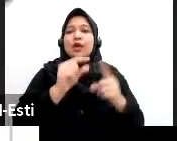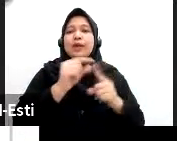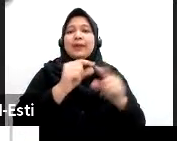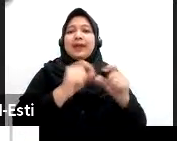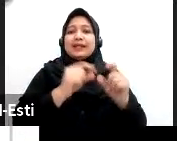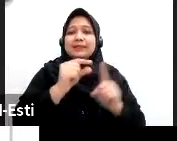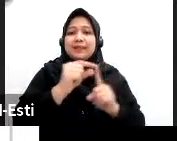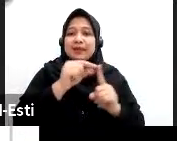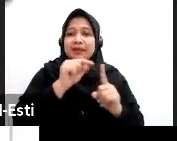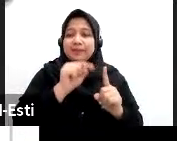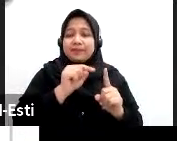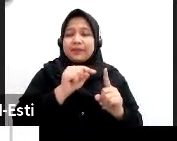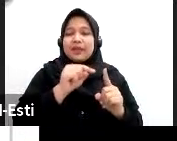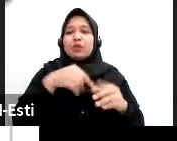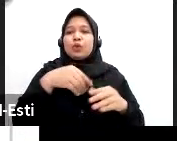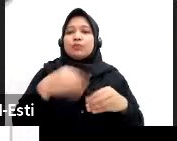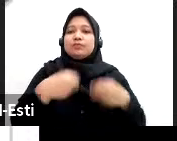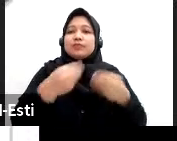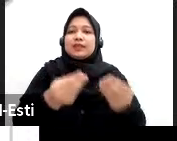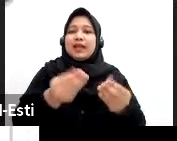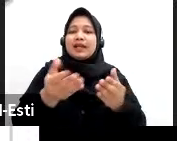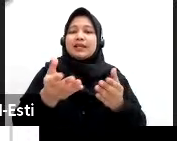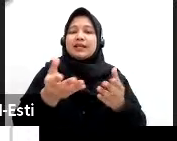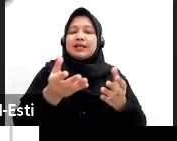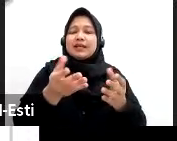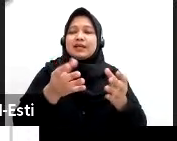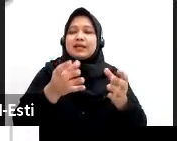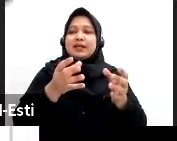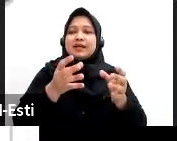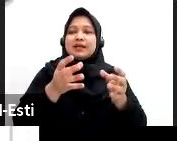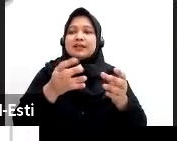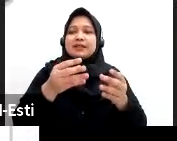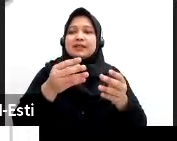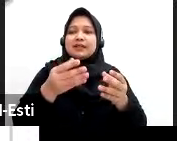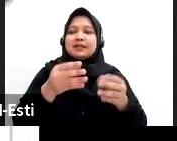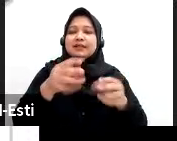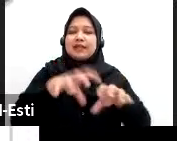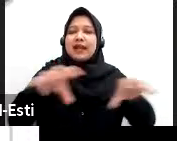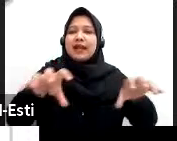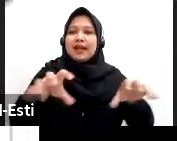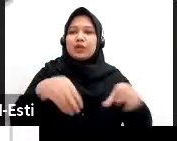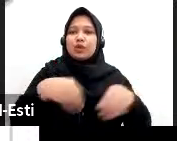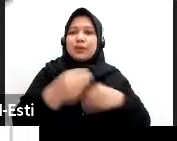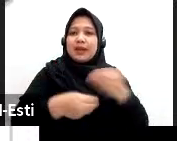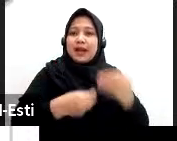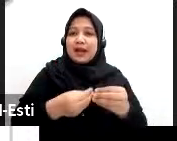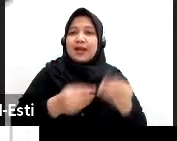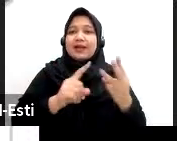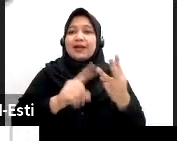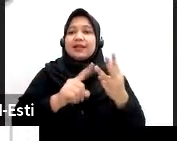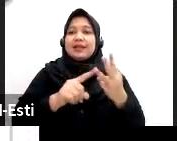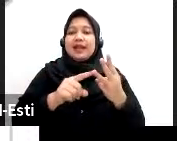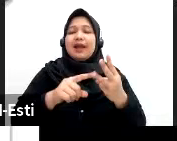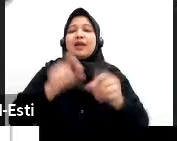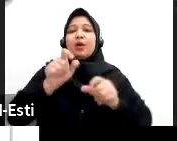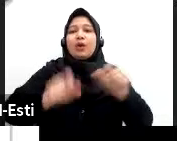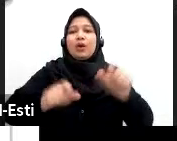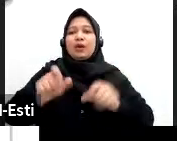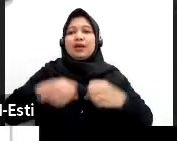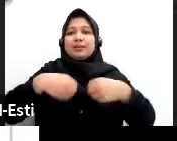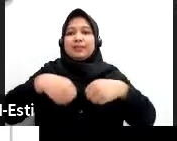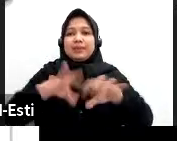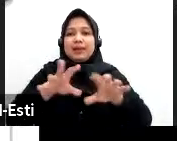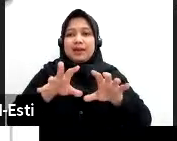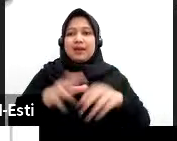sebagai penyedia sarana perdagangan kemudian yang ketiga adalah para pedagang ya